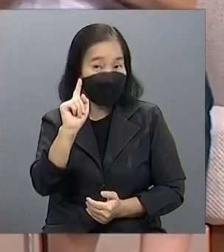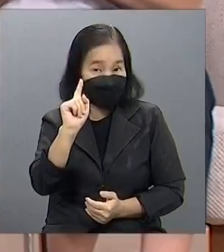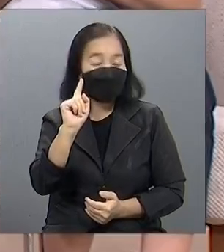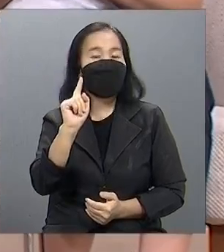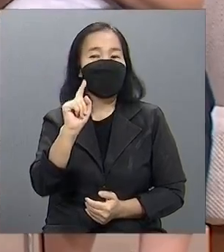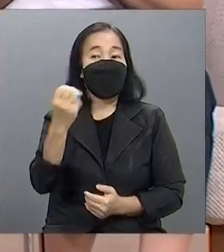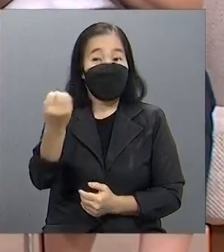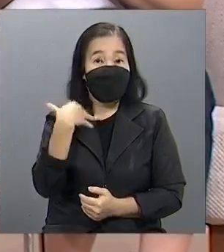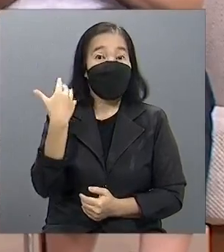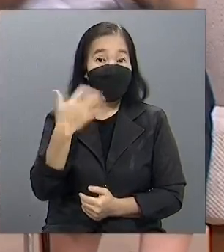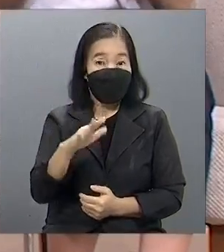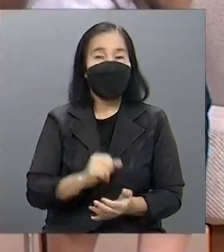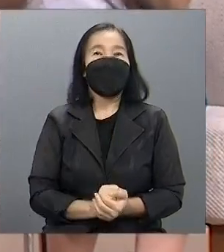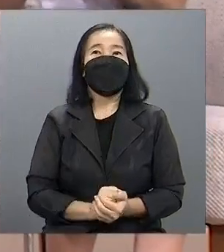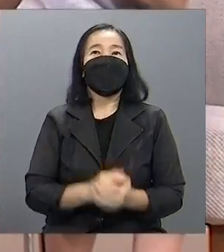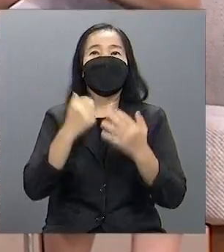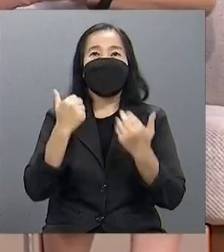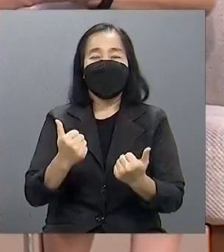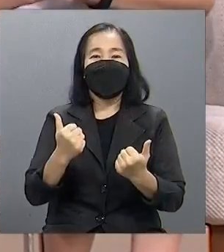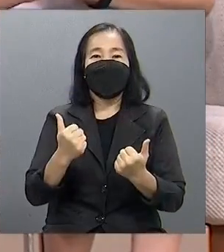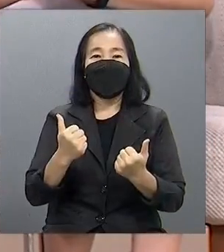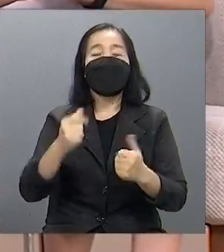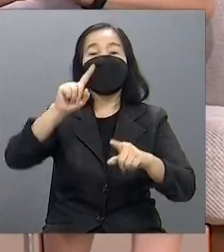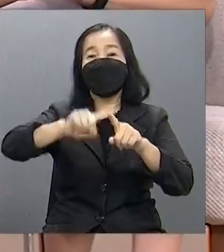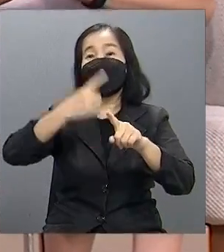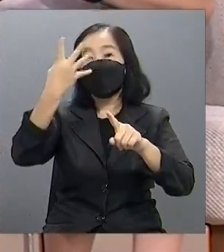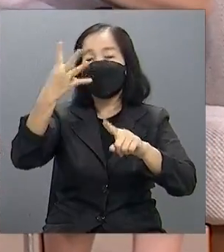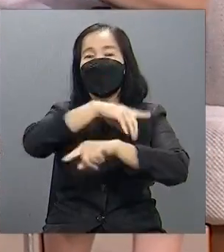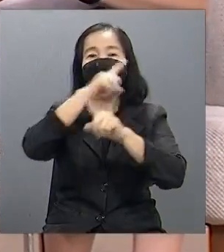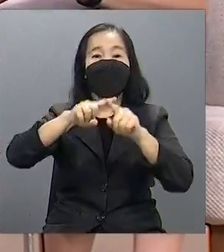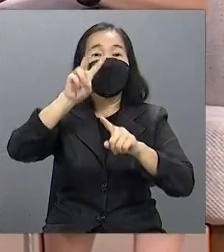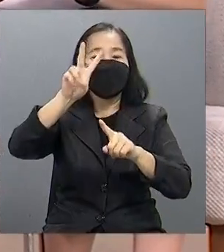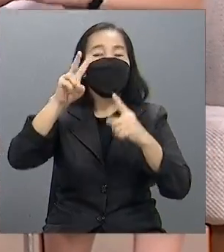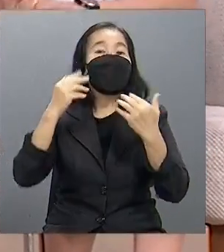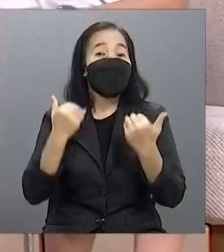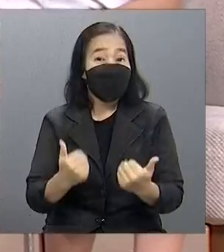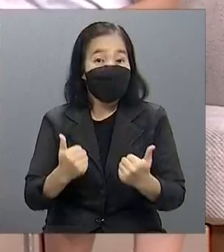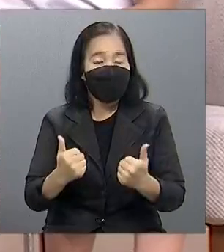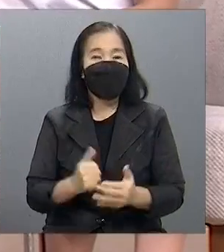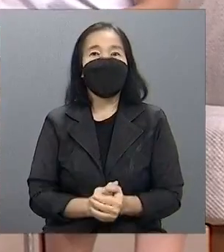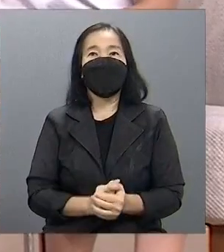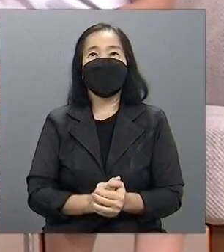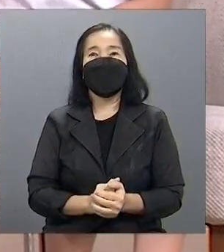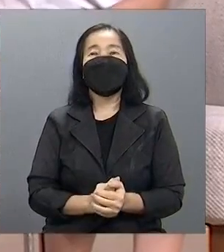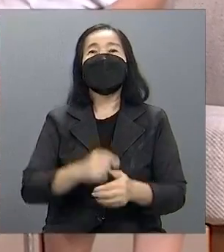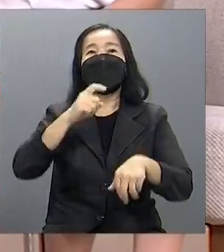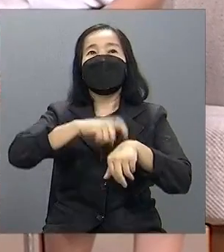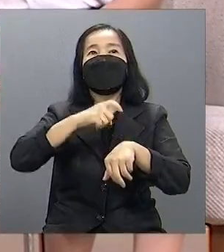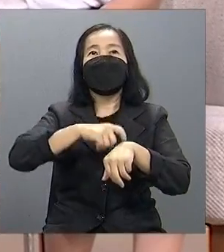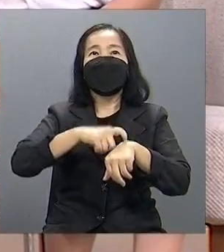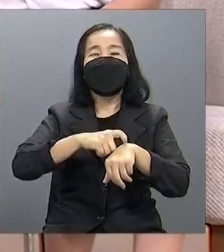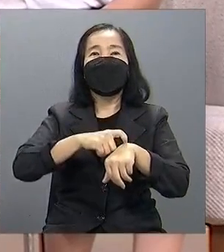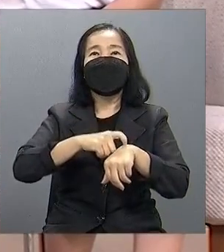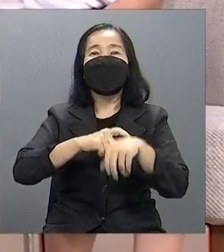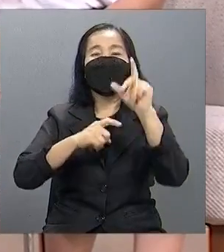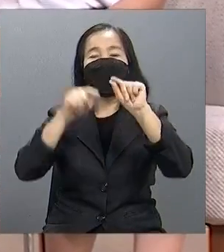มี4ตอนเท่านั้นนะคุณผู้ชมเริ่มต้นเสาร์อาทิตย์นี้นะคะก็ติดตามมาได้20:15 นนะคะกับความรักความทรง